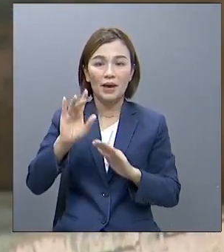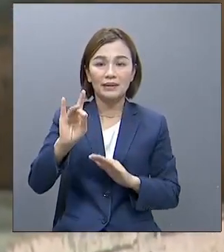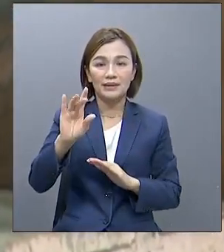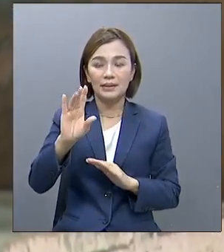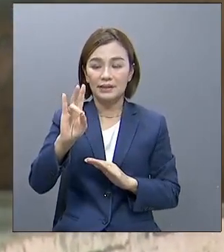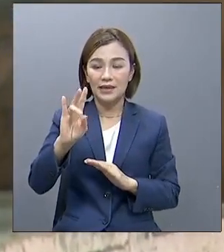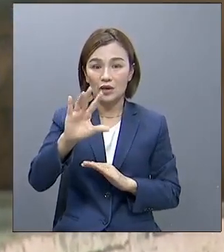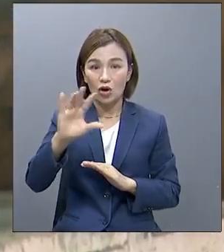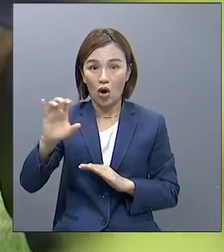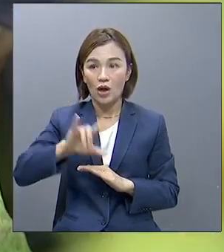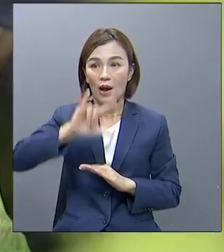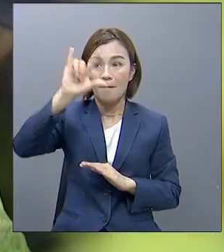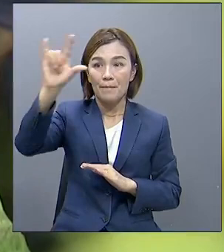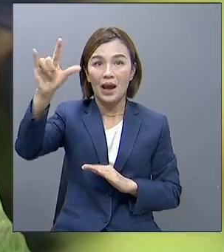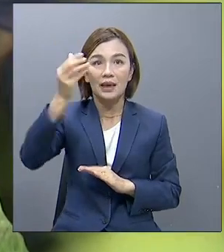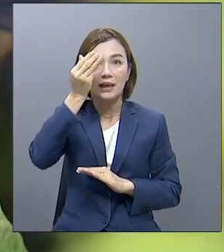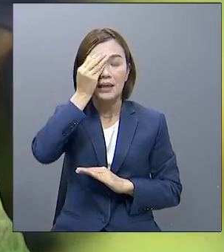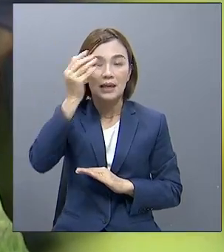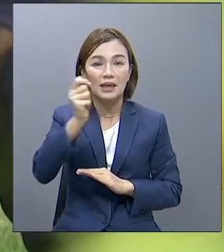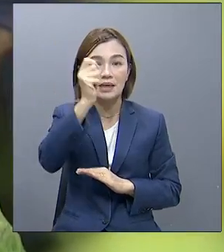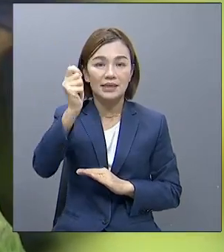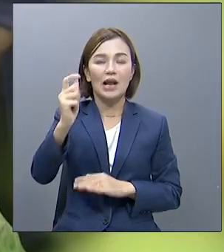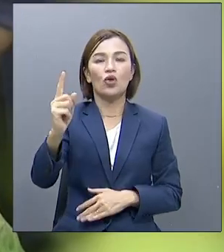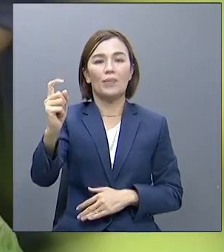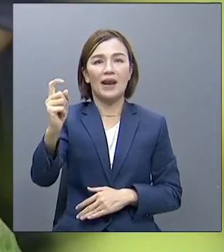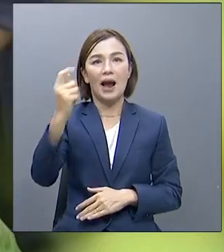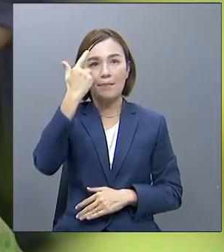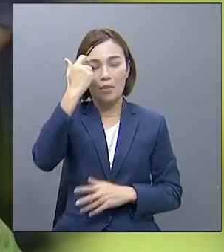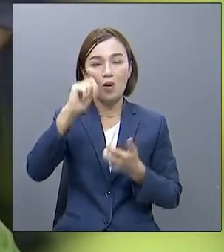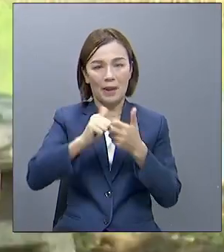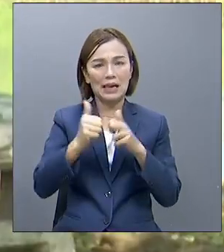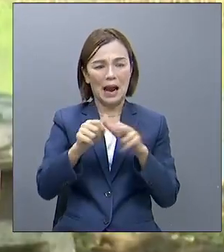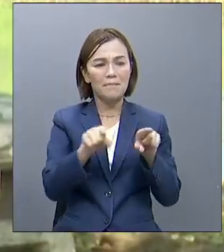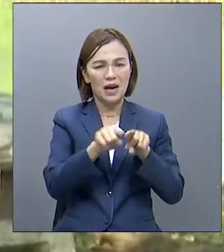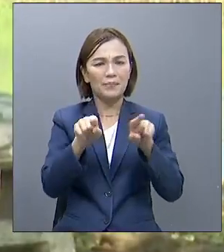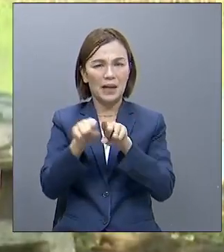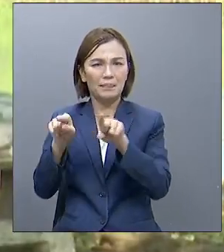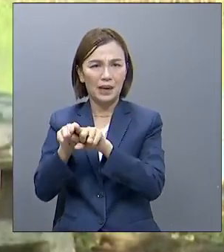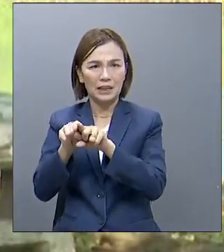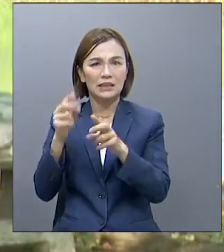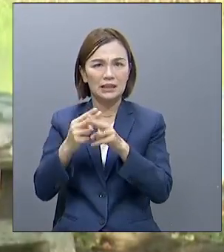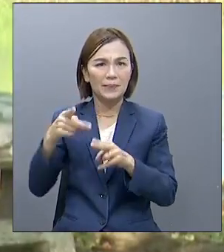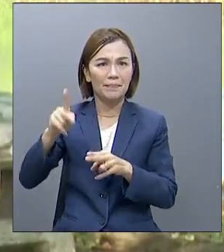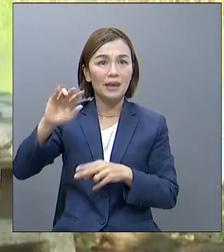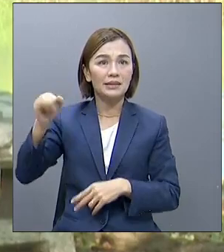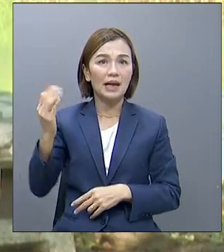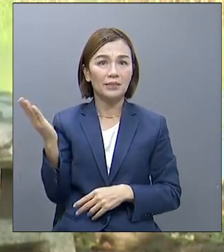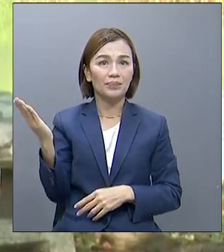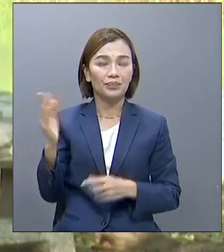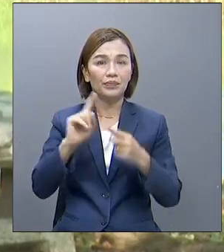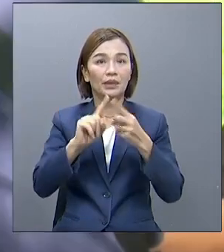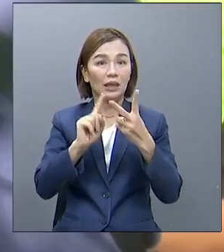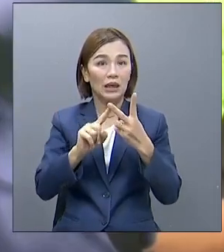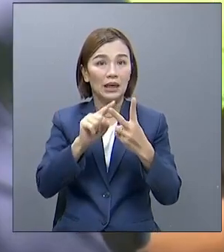ถจะเดินทางไปทำงานที่อิสราเอลได้และก็กำลังเผชิญกับชะตากรรมแบบเดียวกับคุณประจักษ์เลยอีกหนึ่งคนค่ะอีก2ค